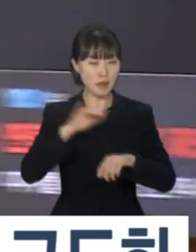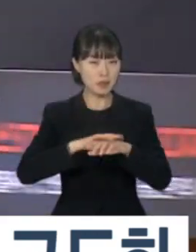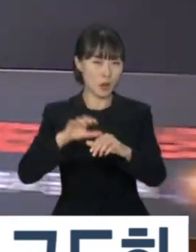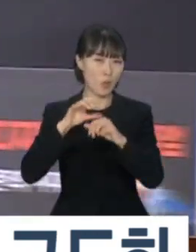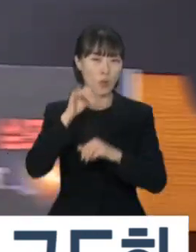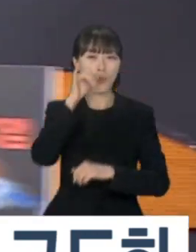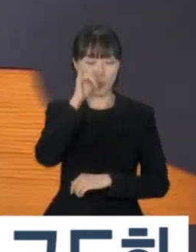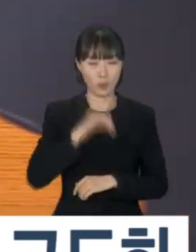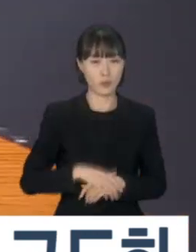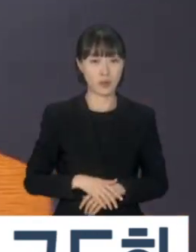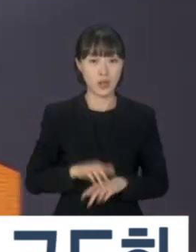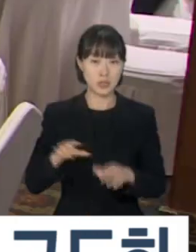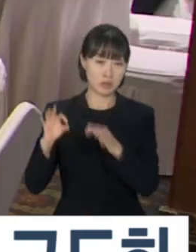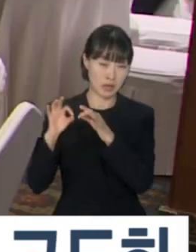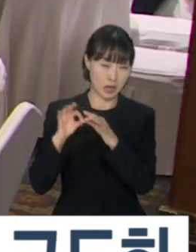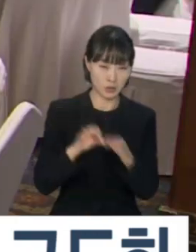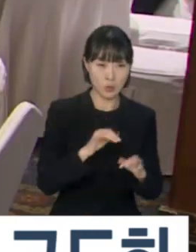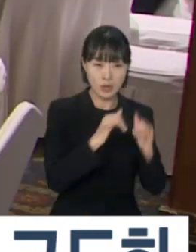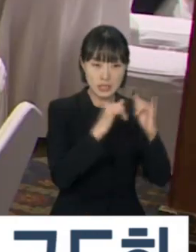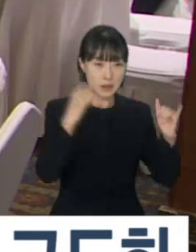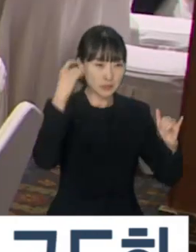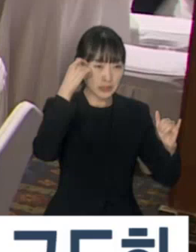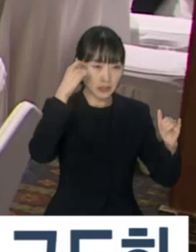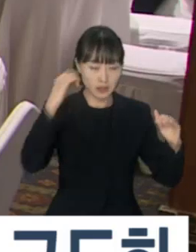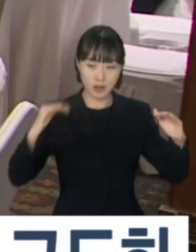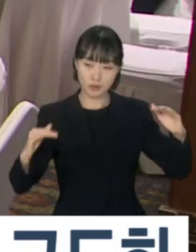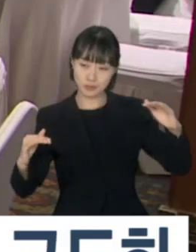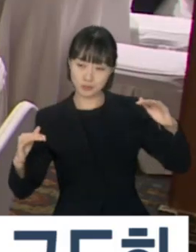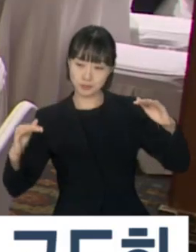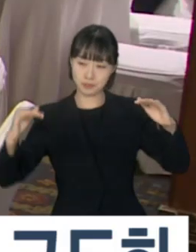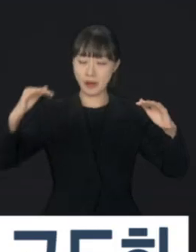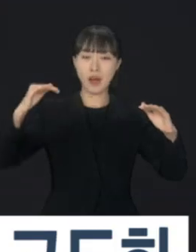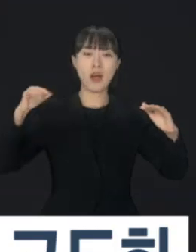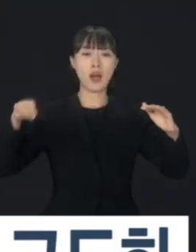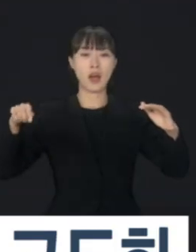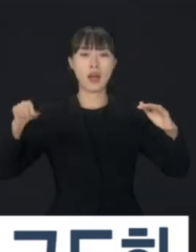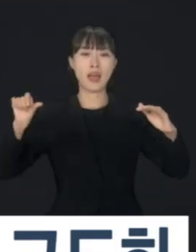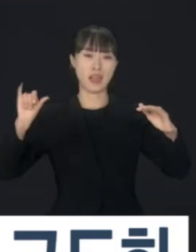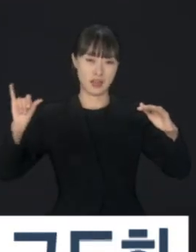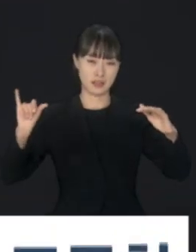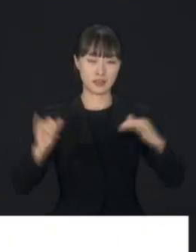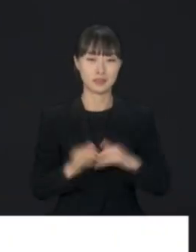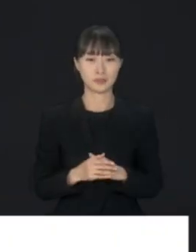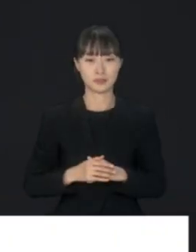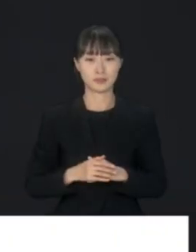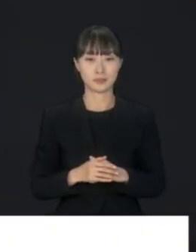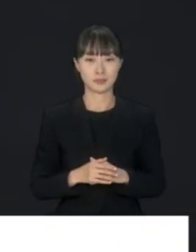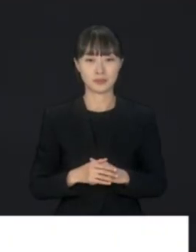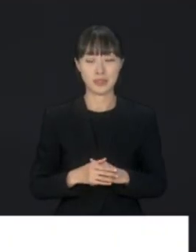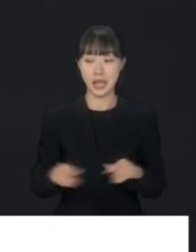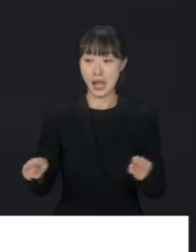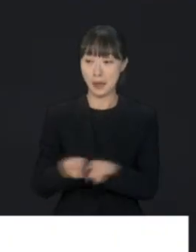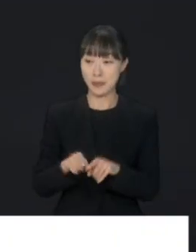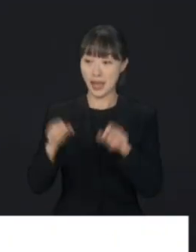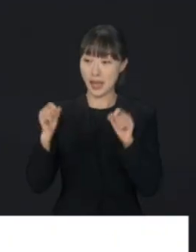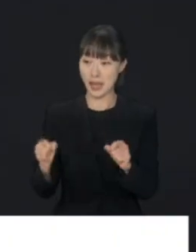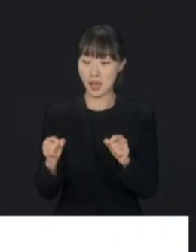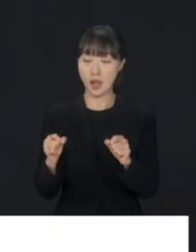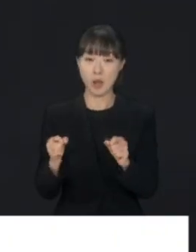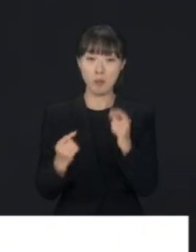인공지능은 인간의 지능 수준에 더 가까워지고 있습니다 공하는 정 더